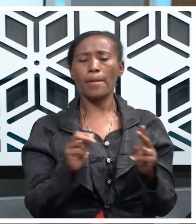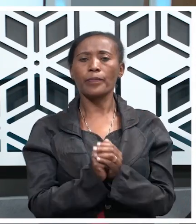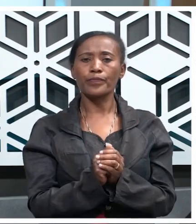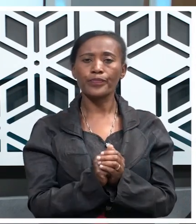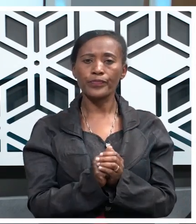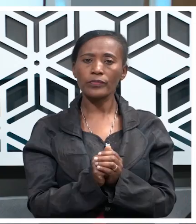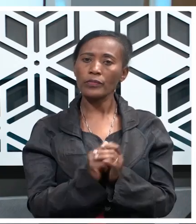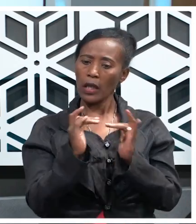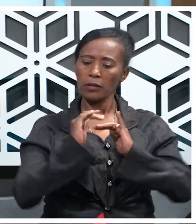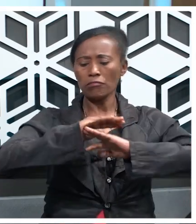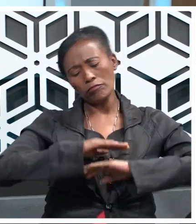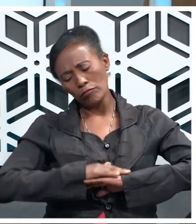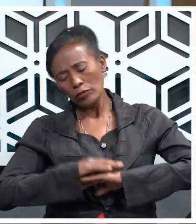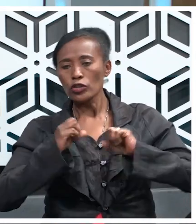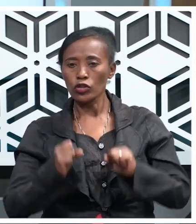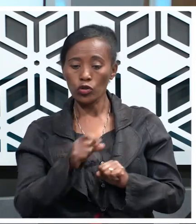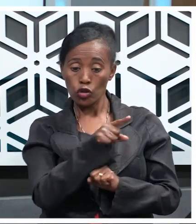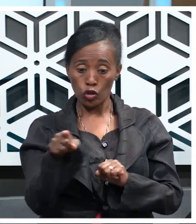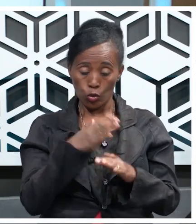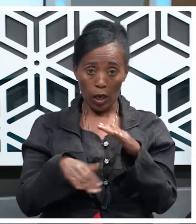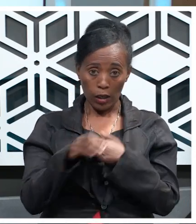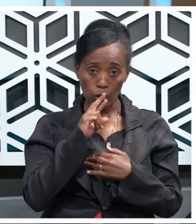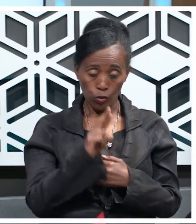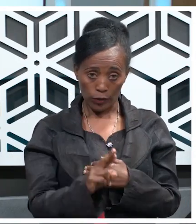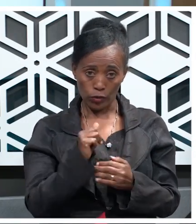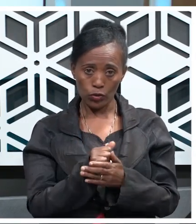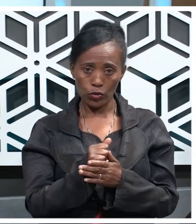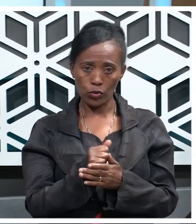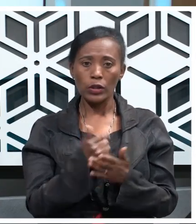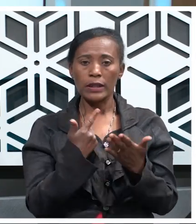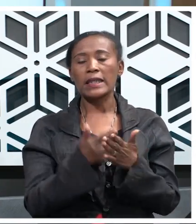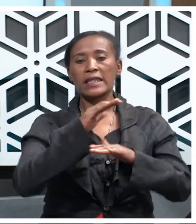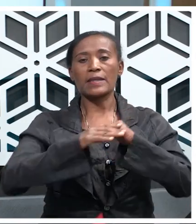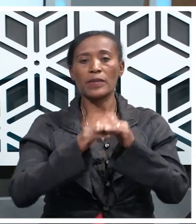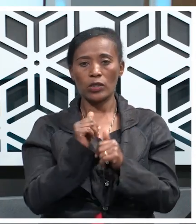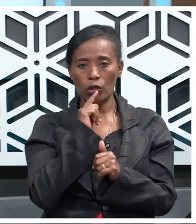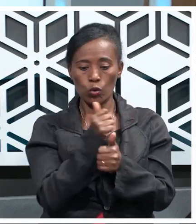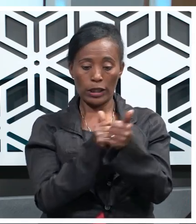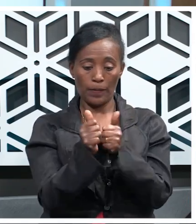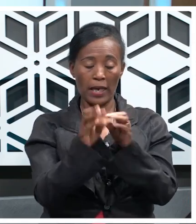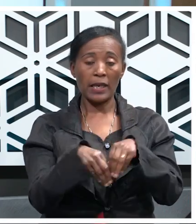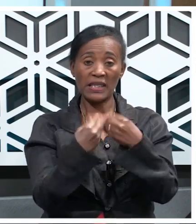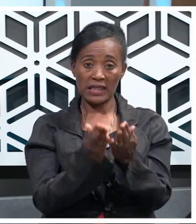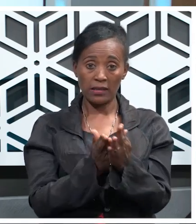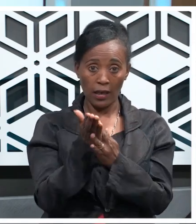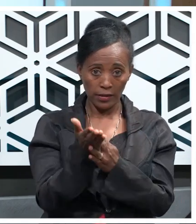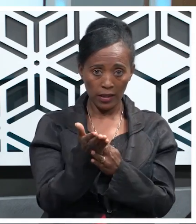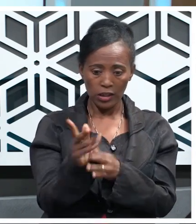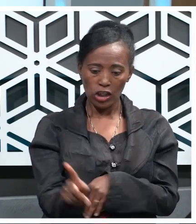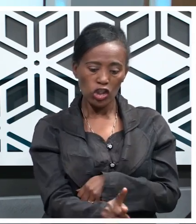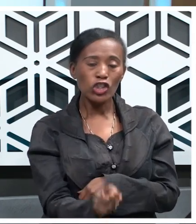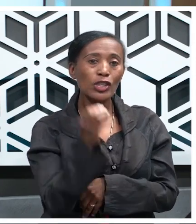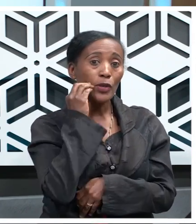አልጋው ላይ ማረፍ እንዲችል እነሱን ለአካል ጉዳተኞች እንዲያዙ ከማድረግ አንጻር፣ ቅድሚያ እንዲሰጥ ከማድረግ